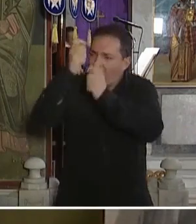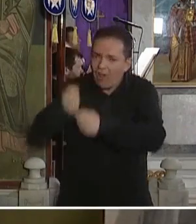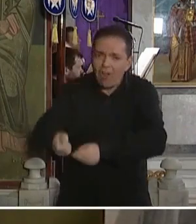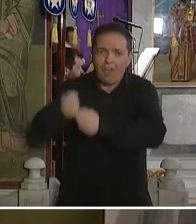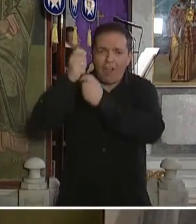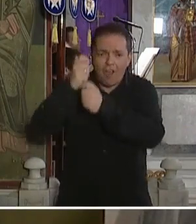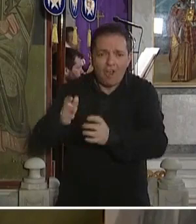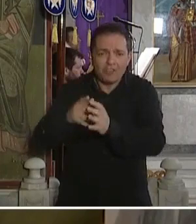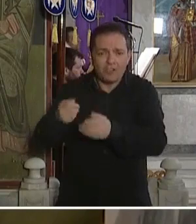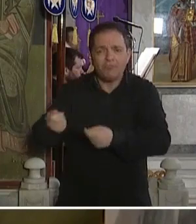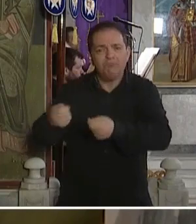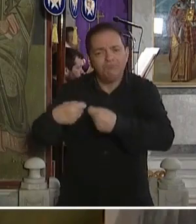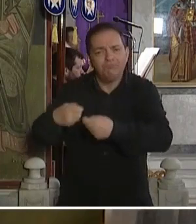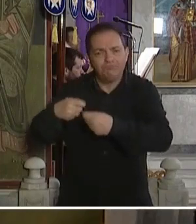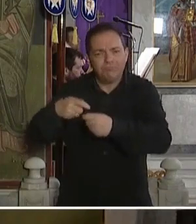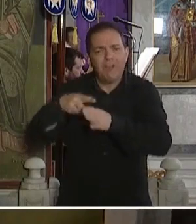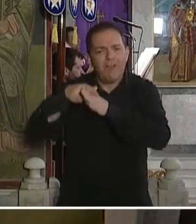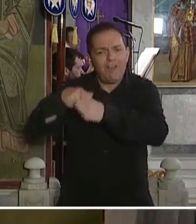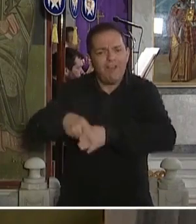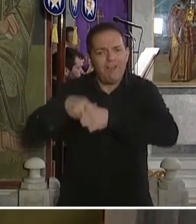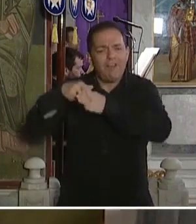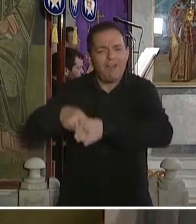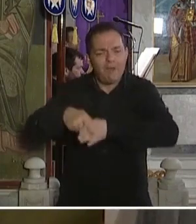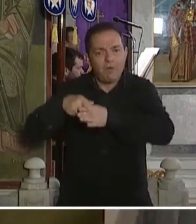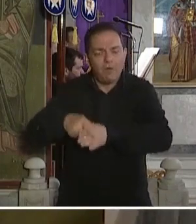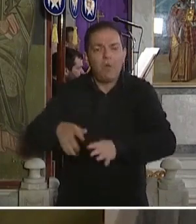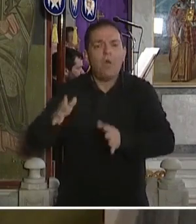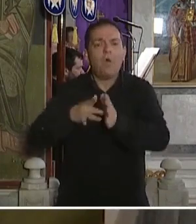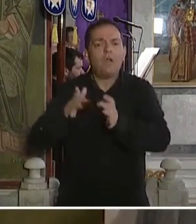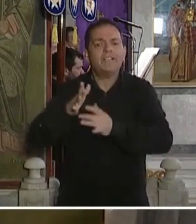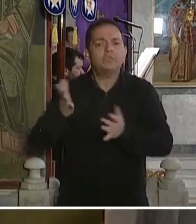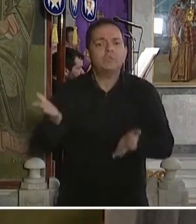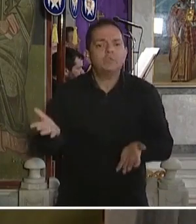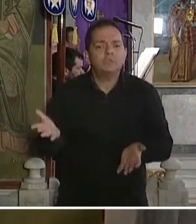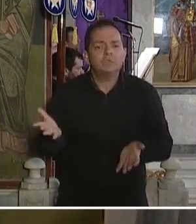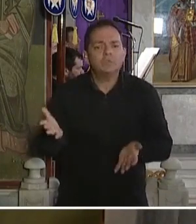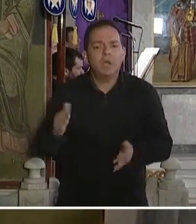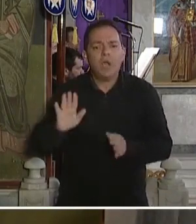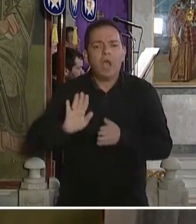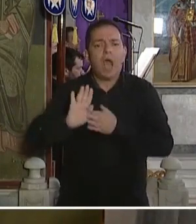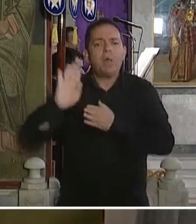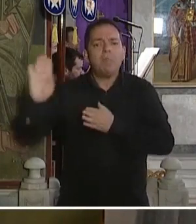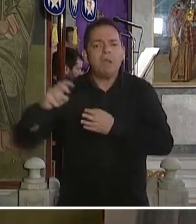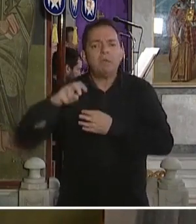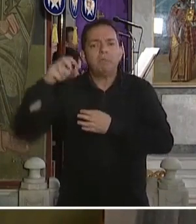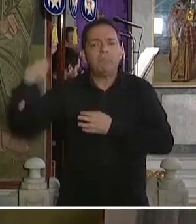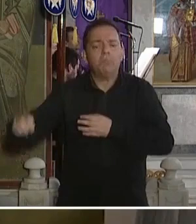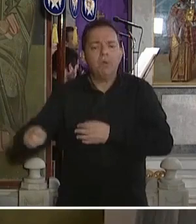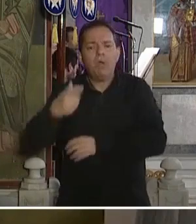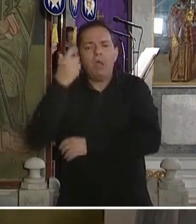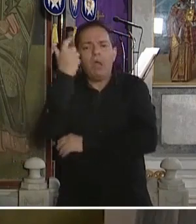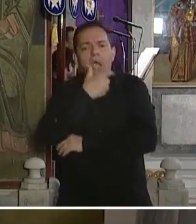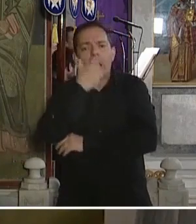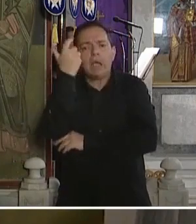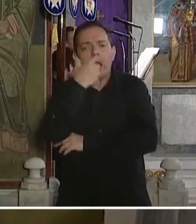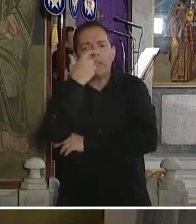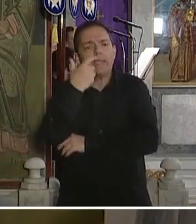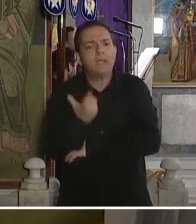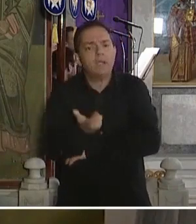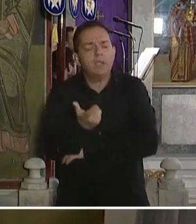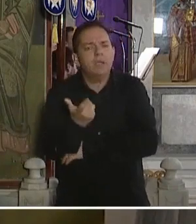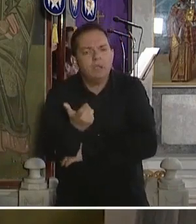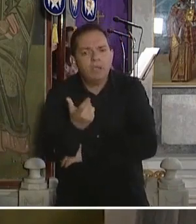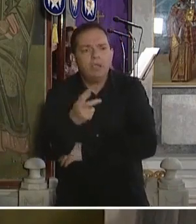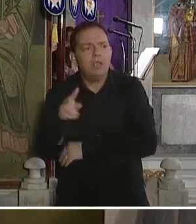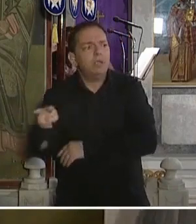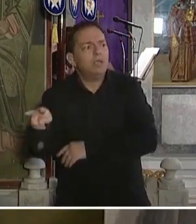φεύγει ο Κύριος και κάθισε, λέει, απέναντι και έκλαψε. Κοίταζε την Ιερουσαλήμ